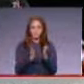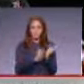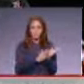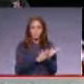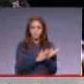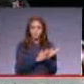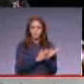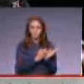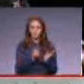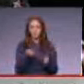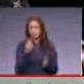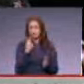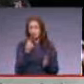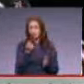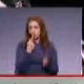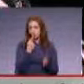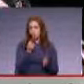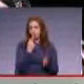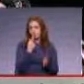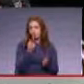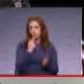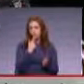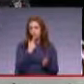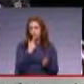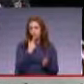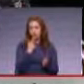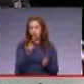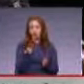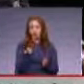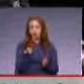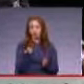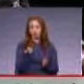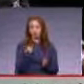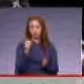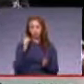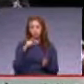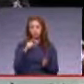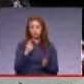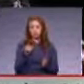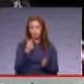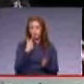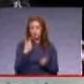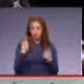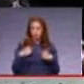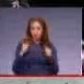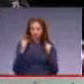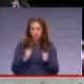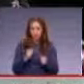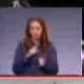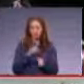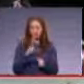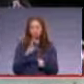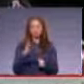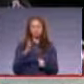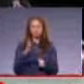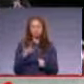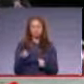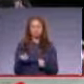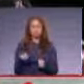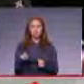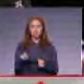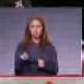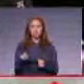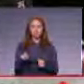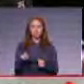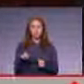اللي موجودة حاليا مهما تاخد منها ما بتسعفكش، ما بتعملكش أي حاجة أبدا. الحالة